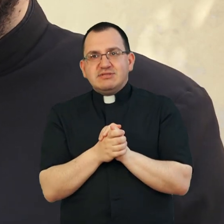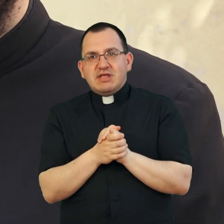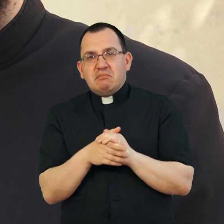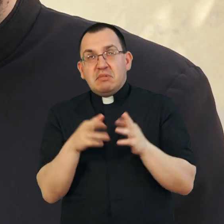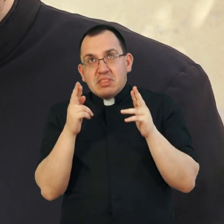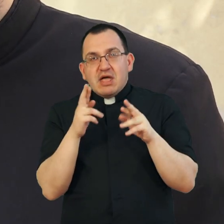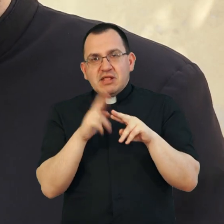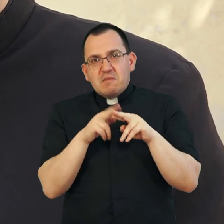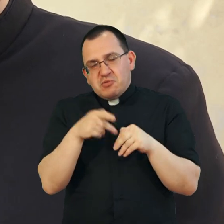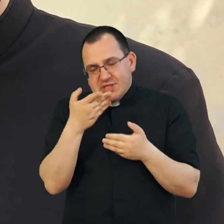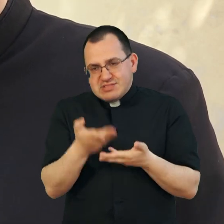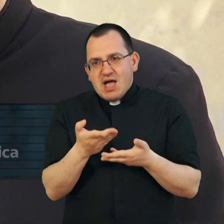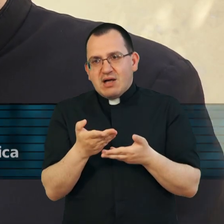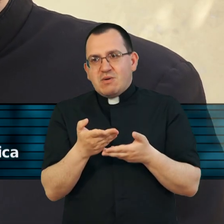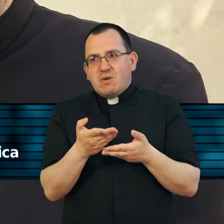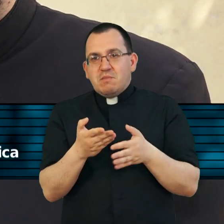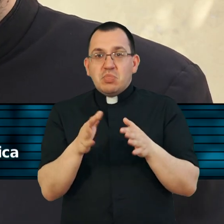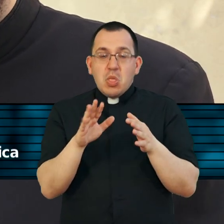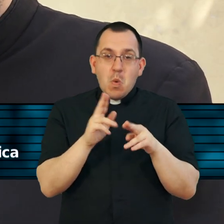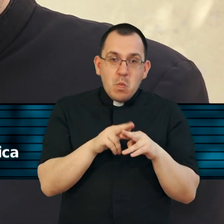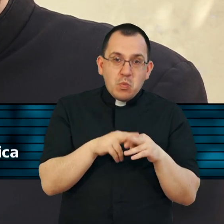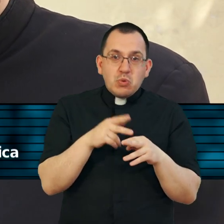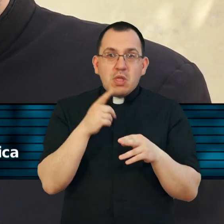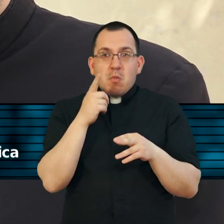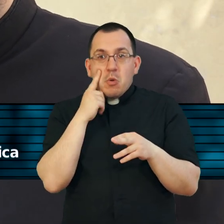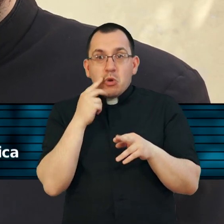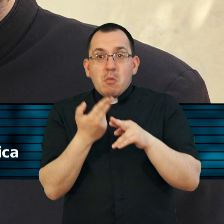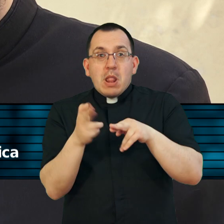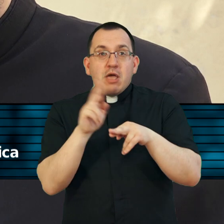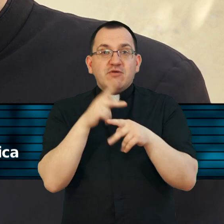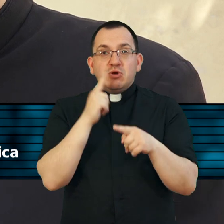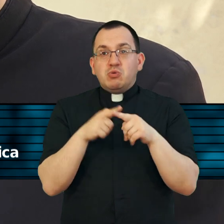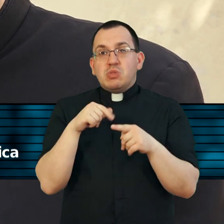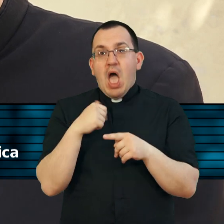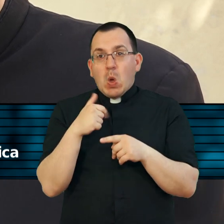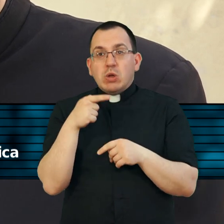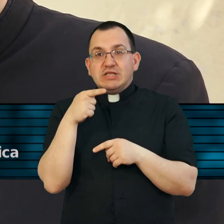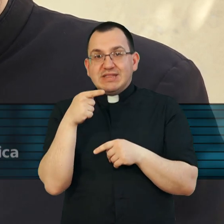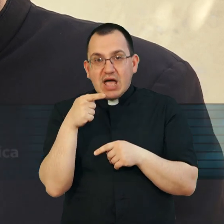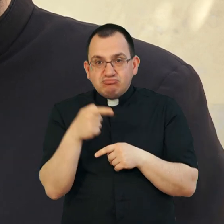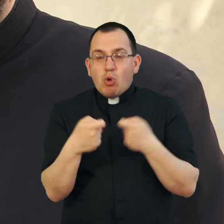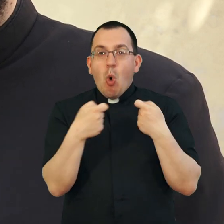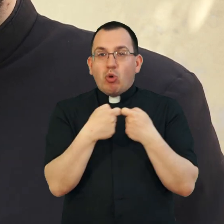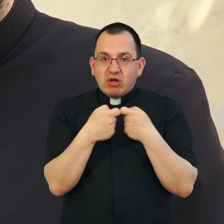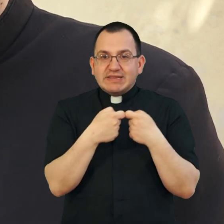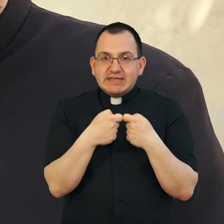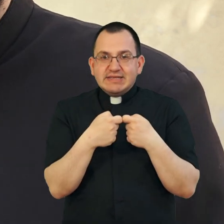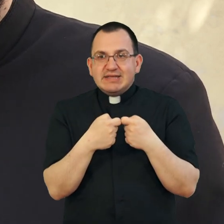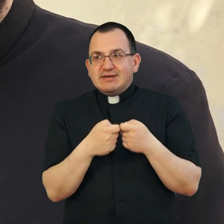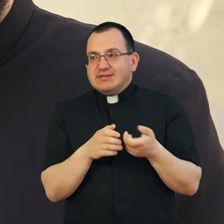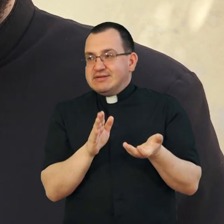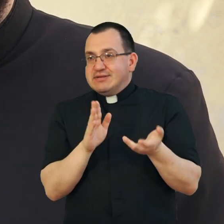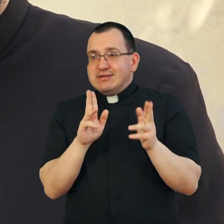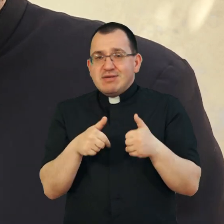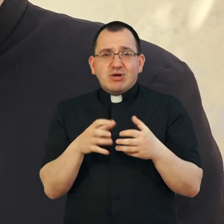to tako biti. Nadamo se da ćemo evo moći i više termina godišnje upriličiti, jer dogod imate dobru ekipu, dogod imate ove mlade ljude u sebe,